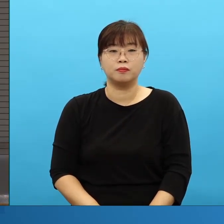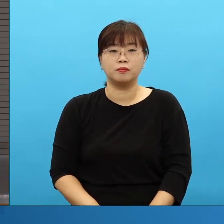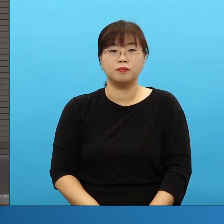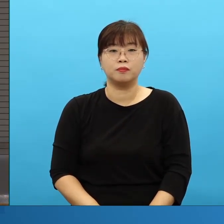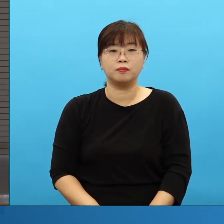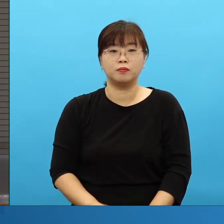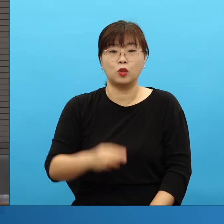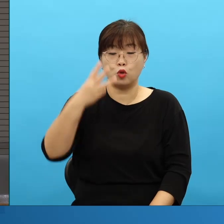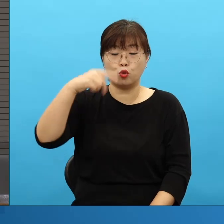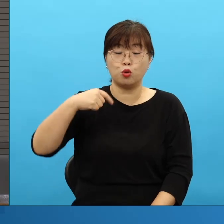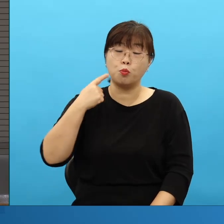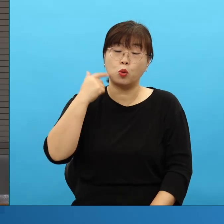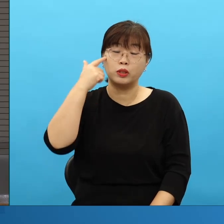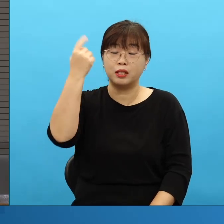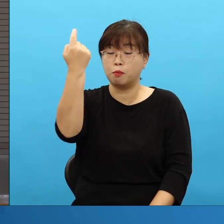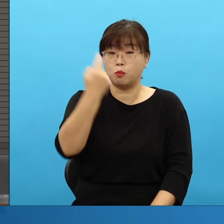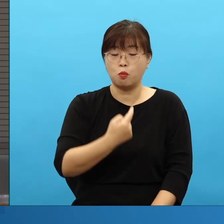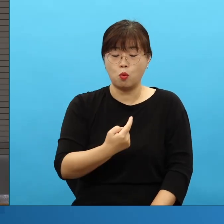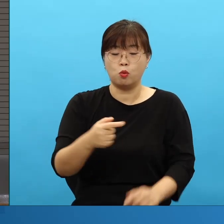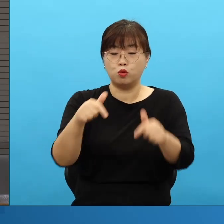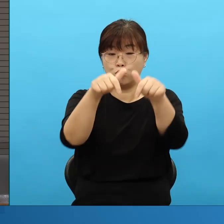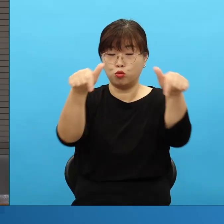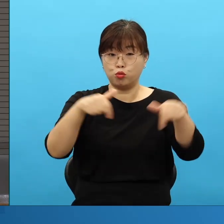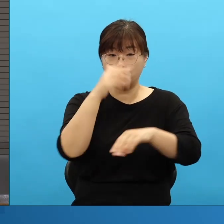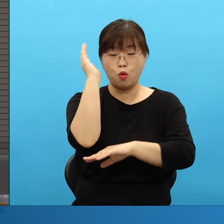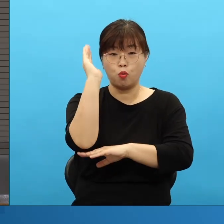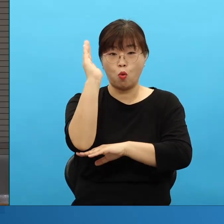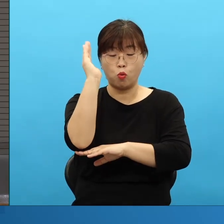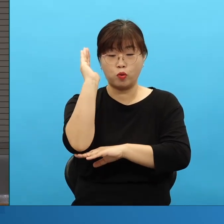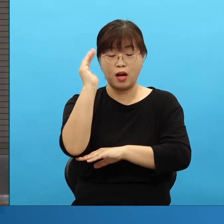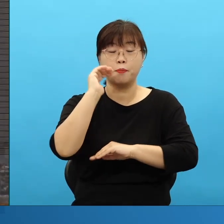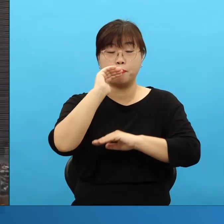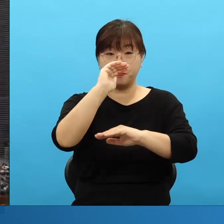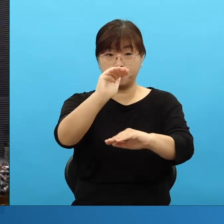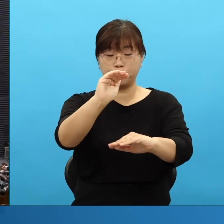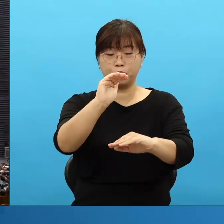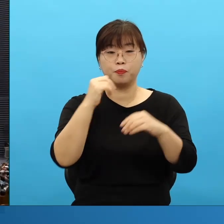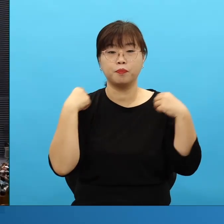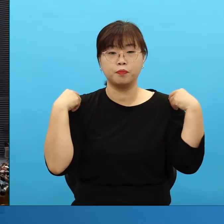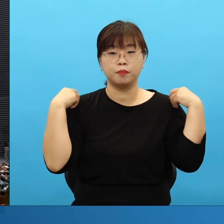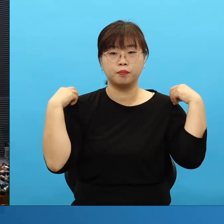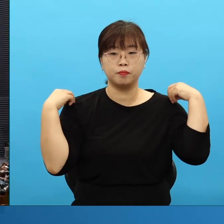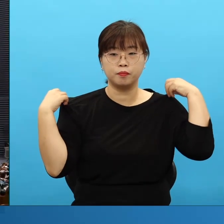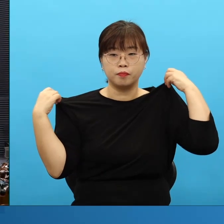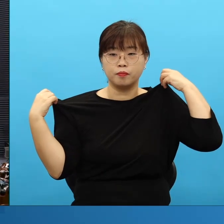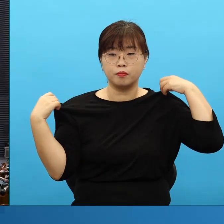당회장 유광수 목사님 나오셔서 구역공과 메시지 선포해 주시겠습니다.